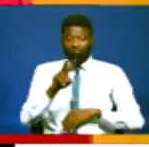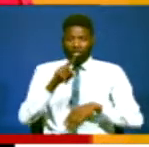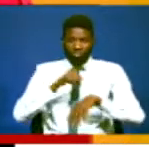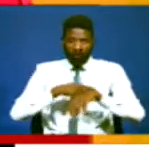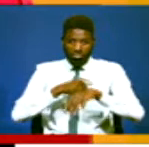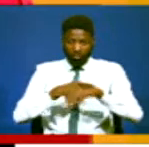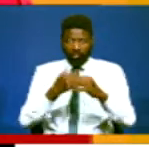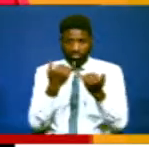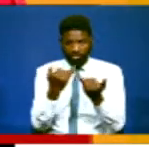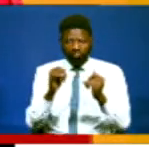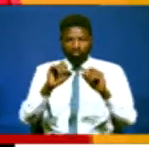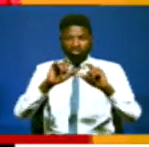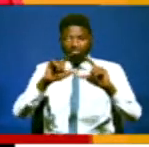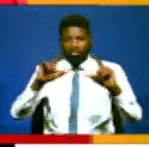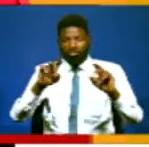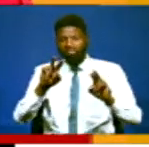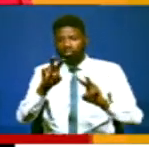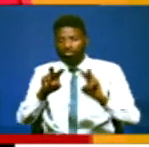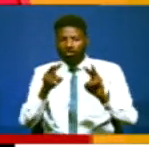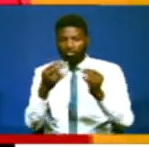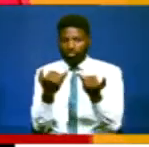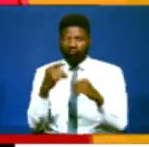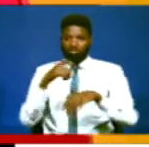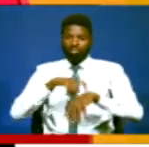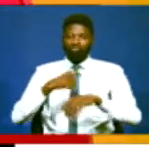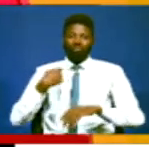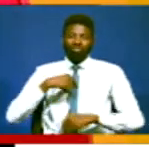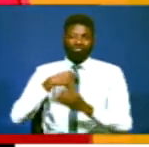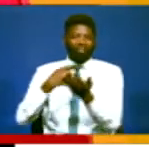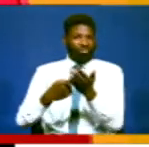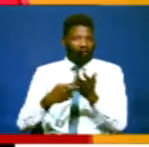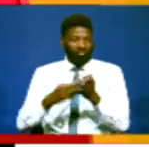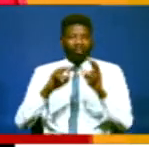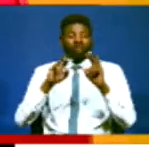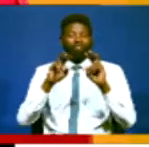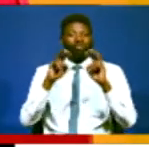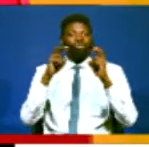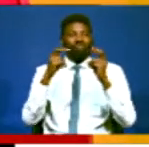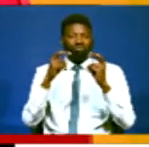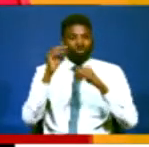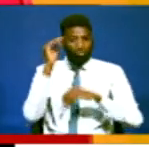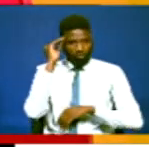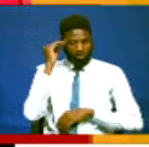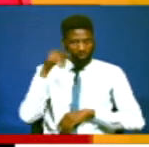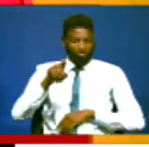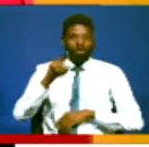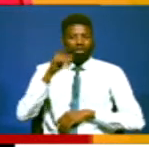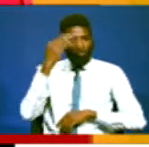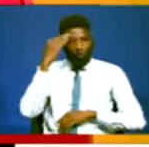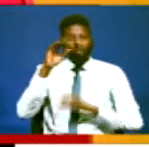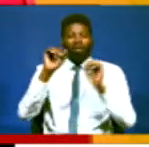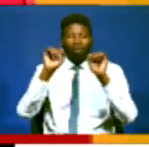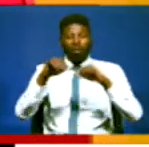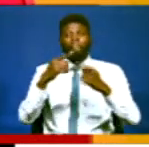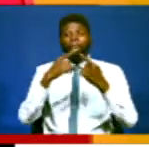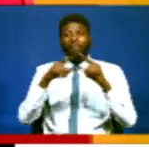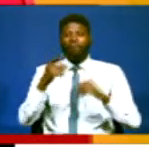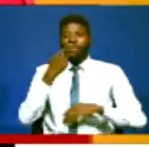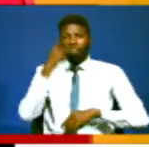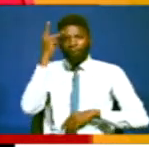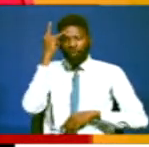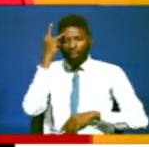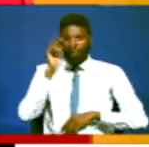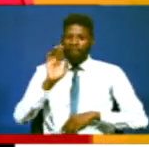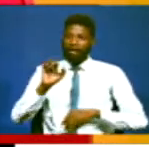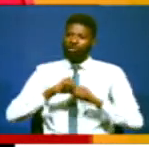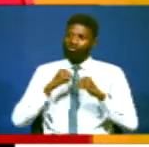haya kuhusiana na elimu, wakapata taarifa kidogo. Na wazazi hawaishi katika viwango vimoja katika maisha. Kuna wale ambao